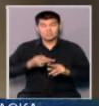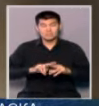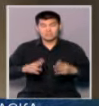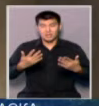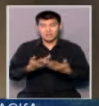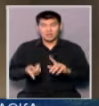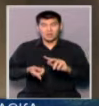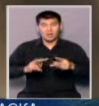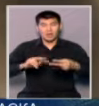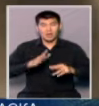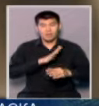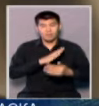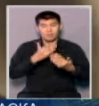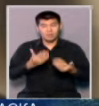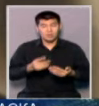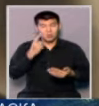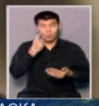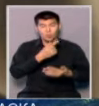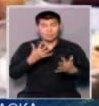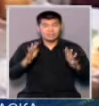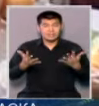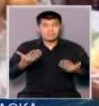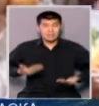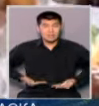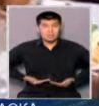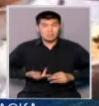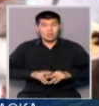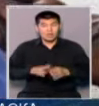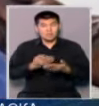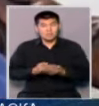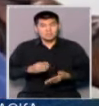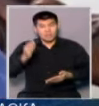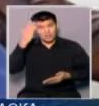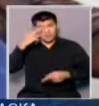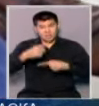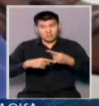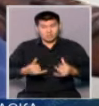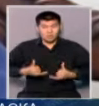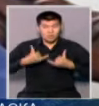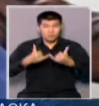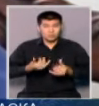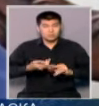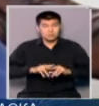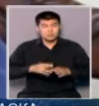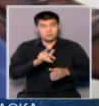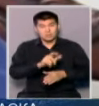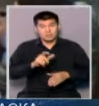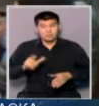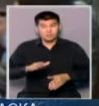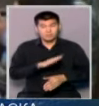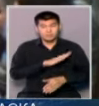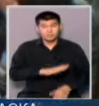сәніне айналған еді. Көзі тірісінде талантын шыңдап, өнерін қастерлеген санаулы адамдар